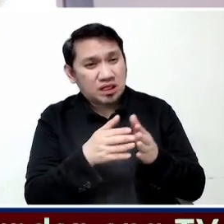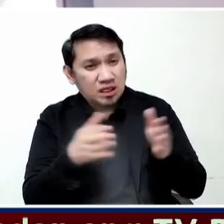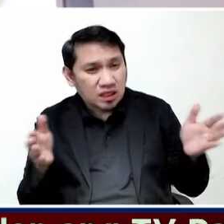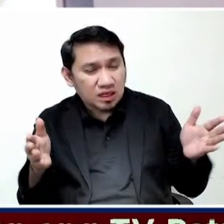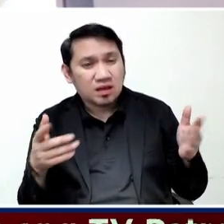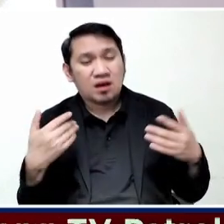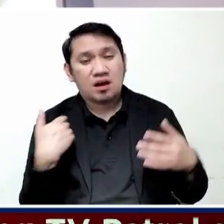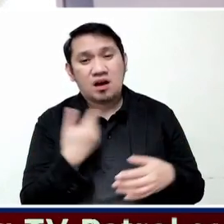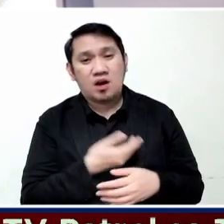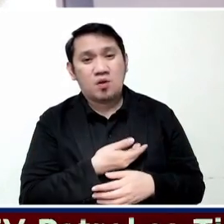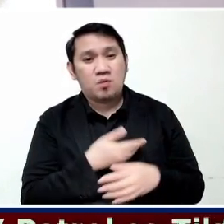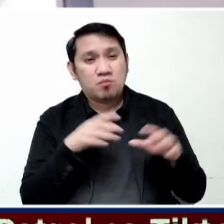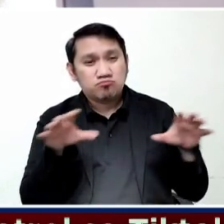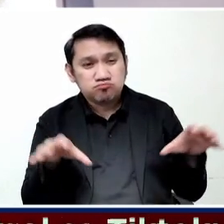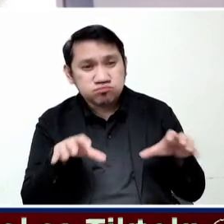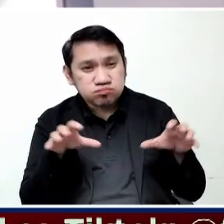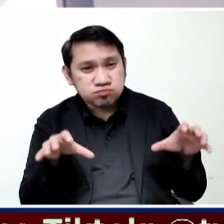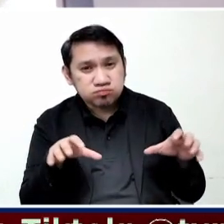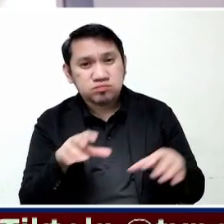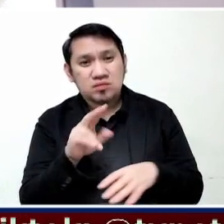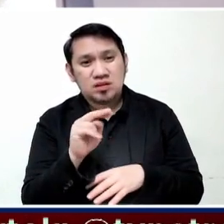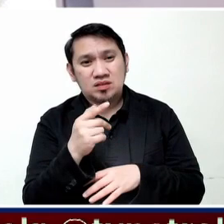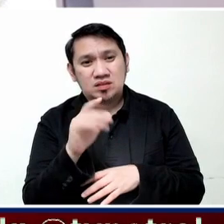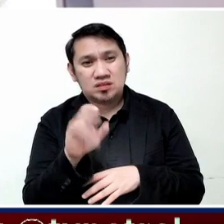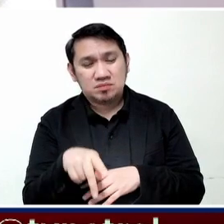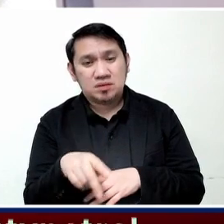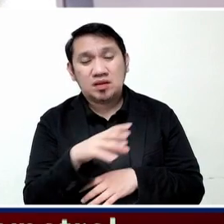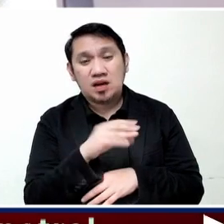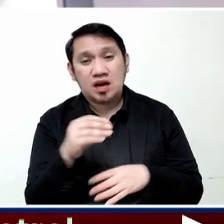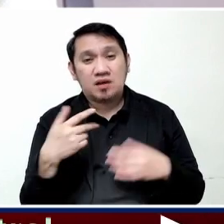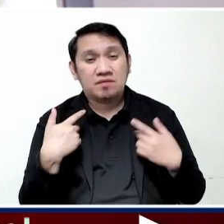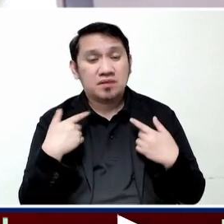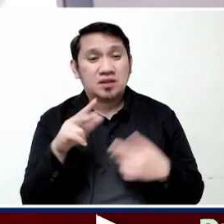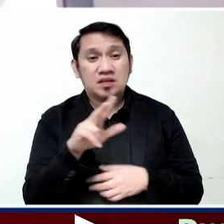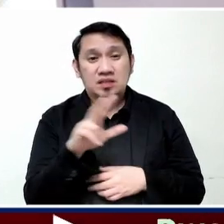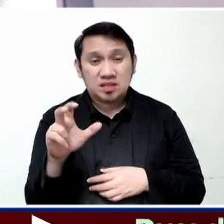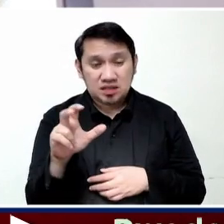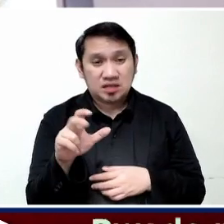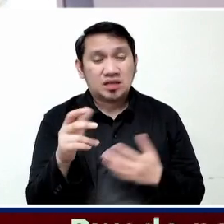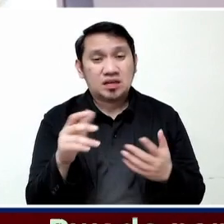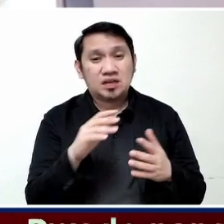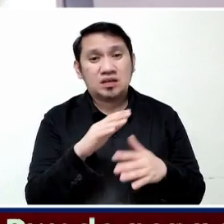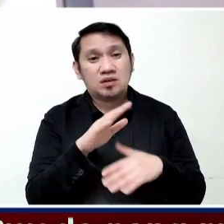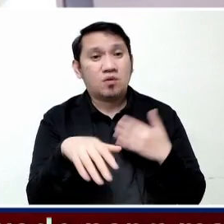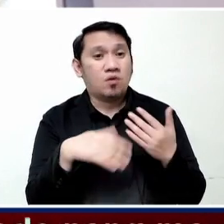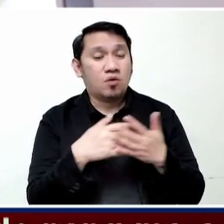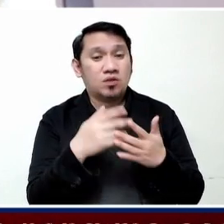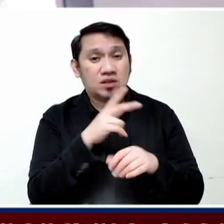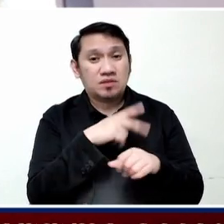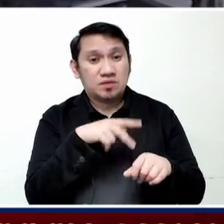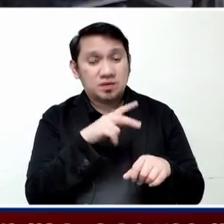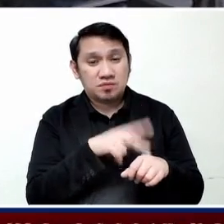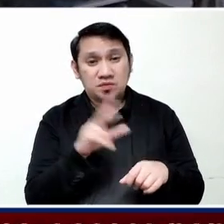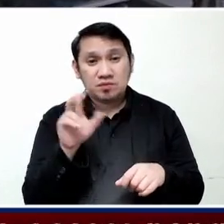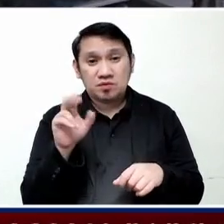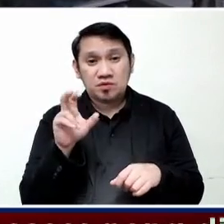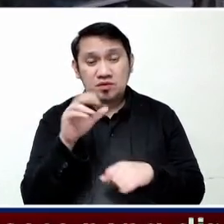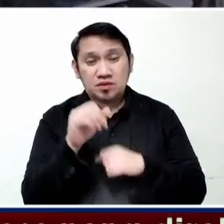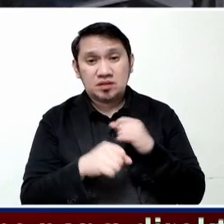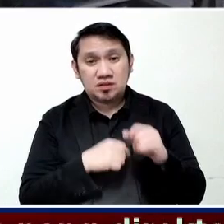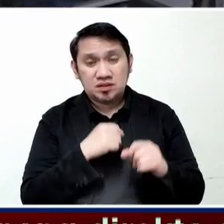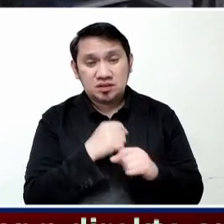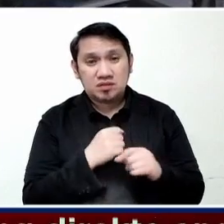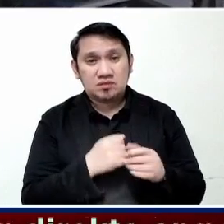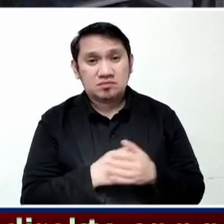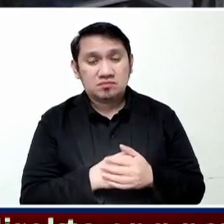ng NGCP, we have around 300 facilities all over the country covering 13 years.